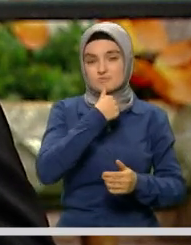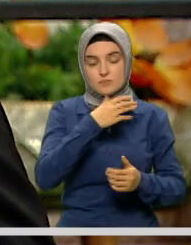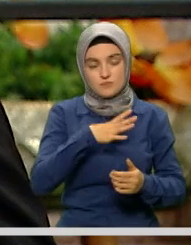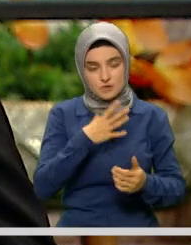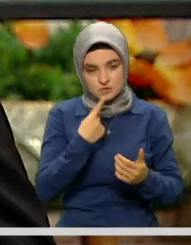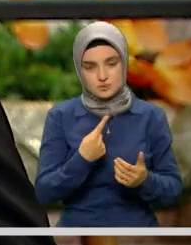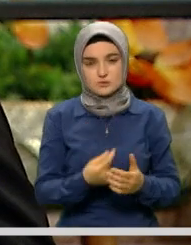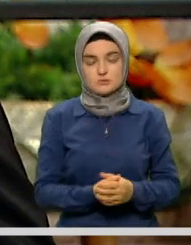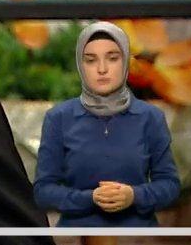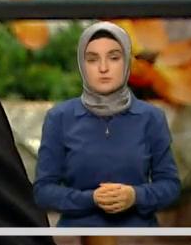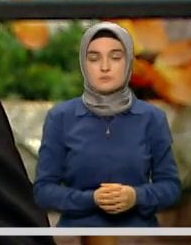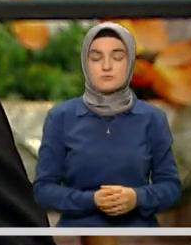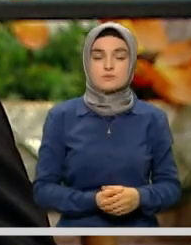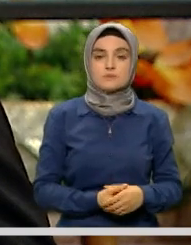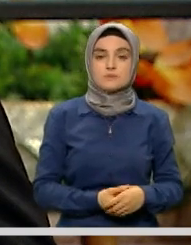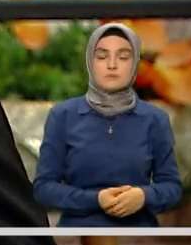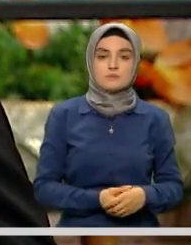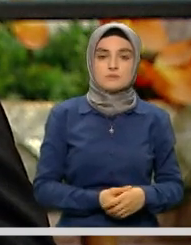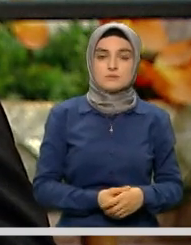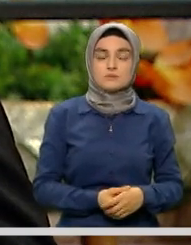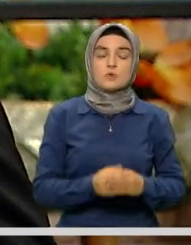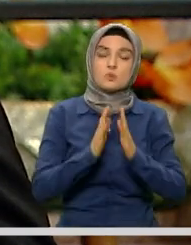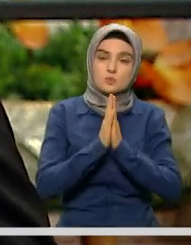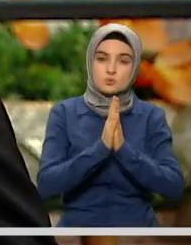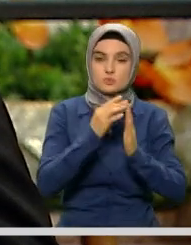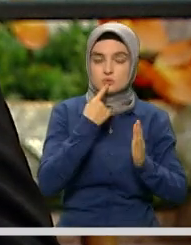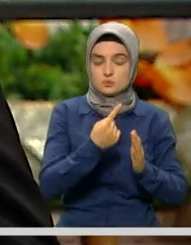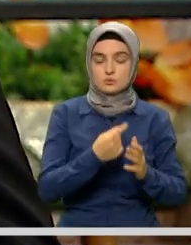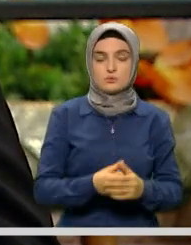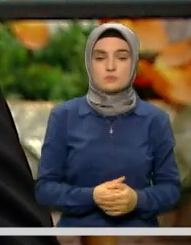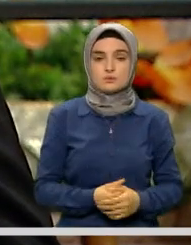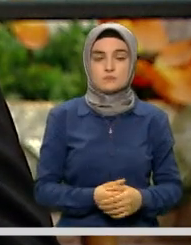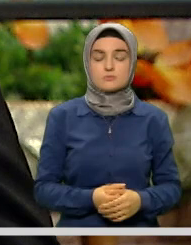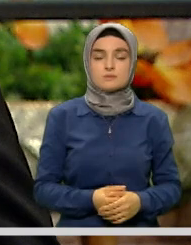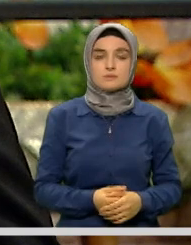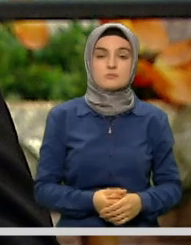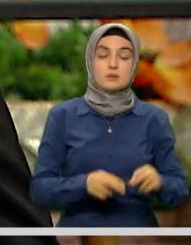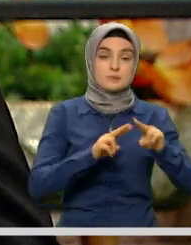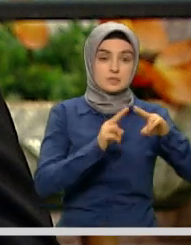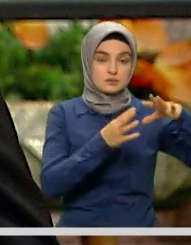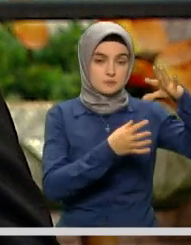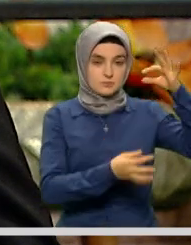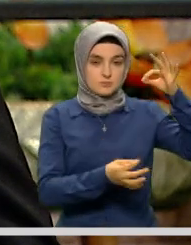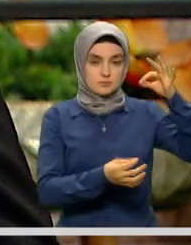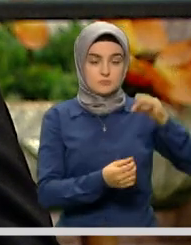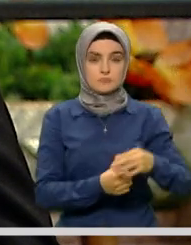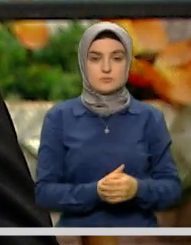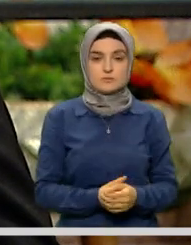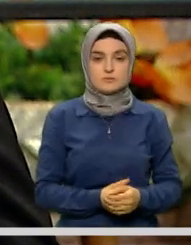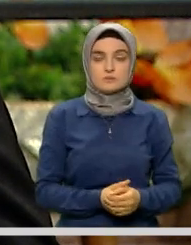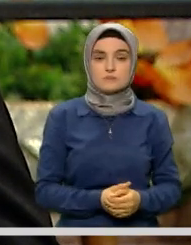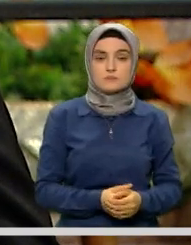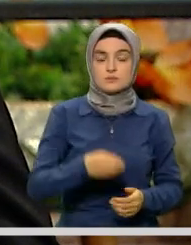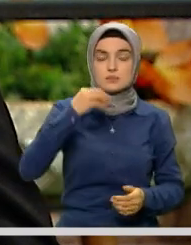falan. Kendi ifadelerini söylüyorlar, özürlerini beyan ediyorlar. Fakat Ka'b bin Malik'in